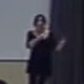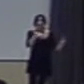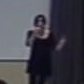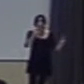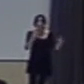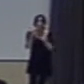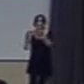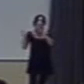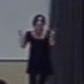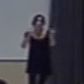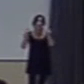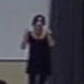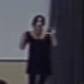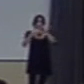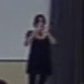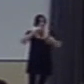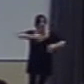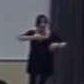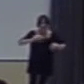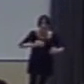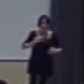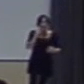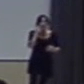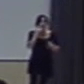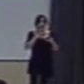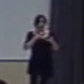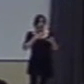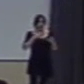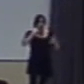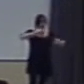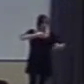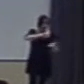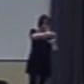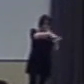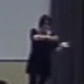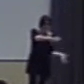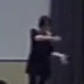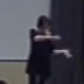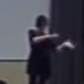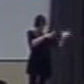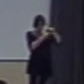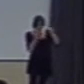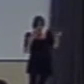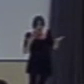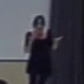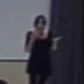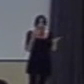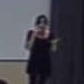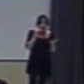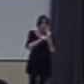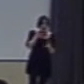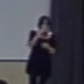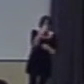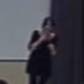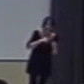veure amb la realitat, no? com s'està transformant la realitat de la ciutat des del punt de vista dels perfils, de les